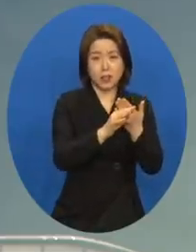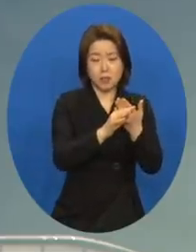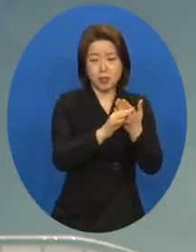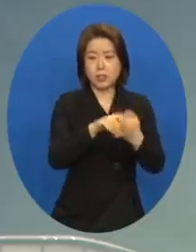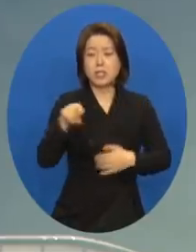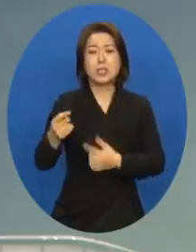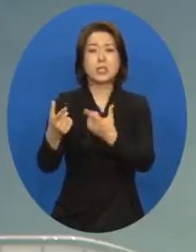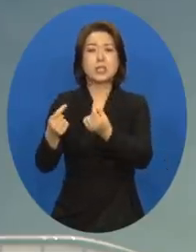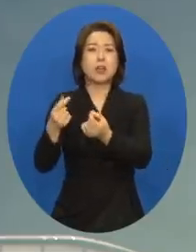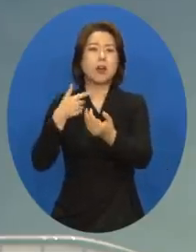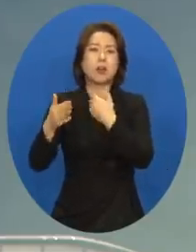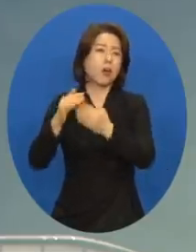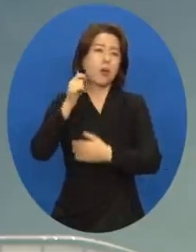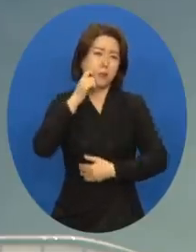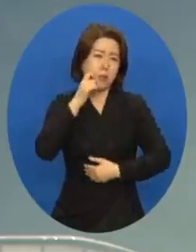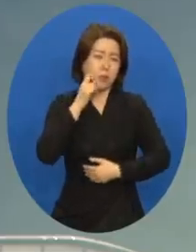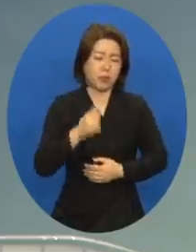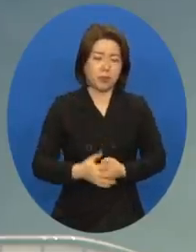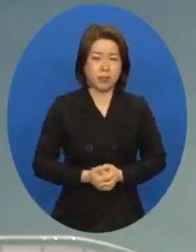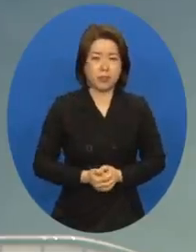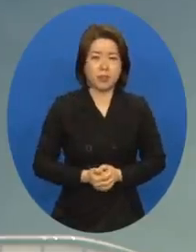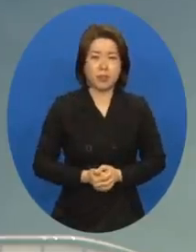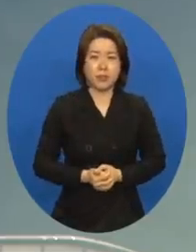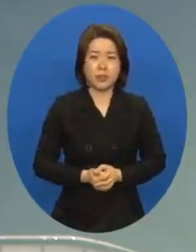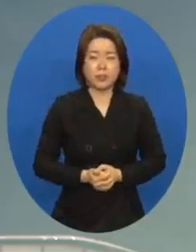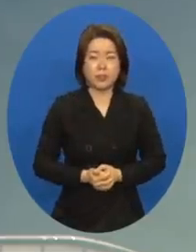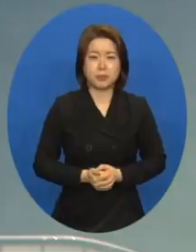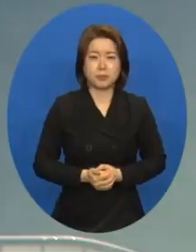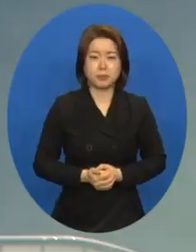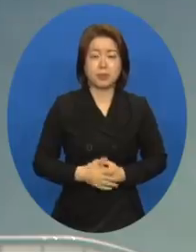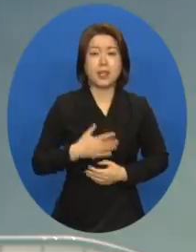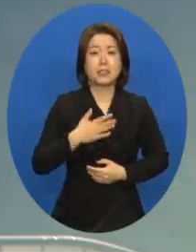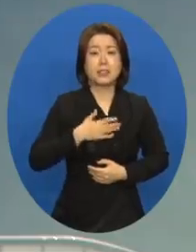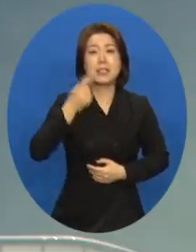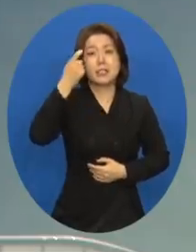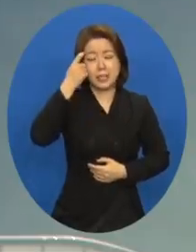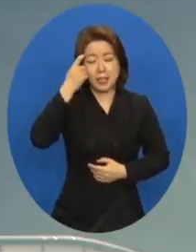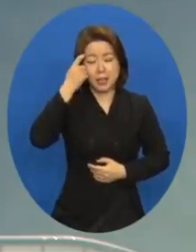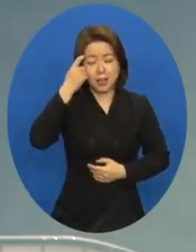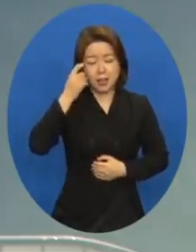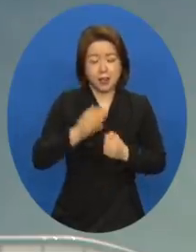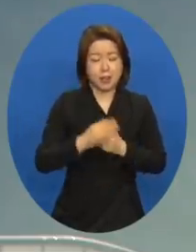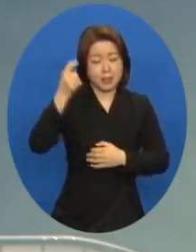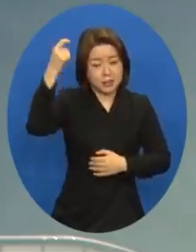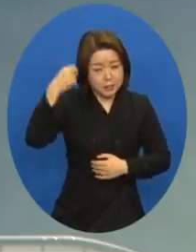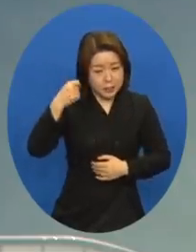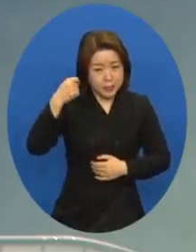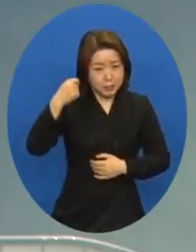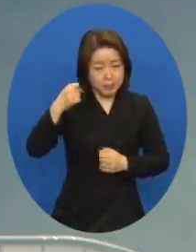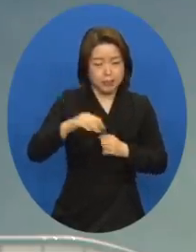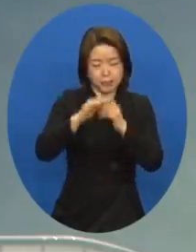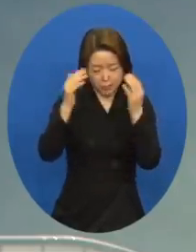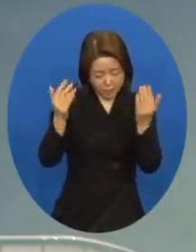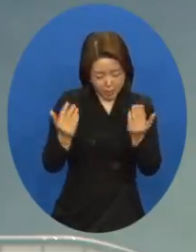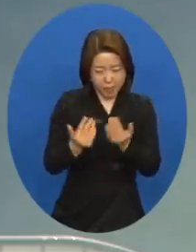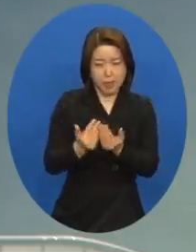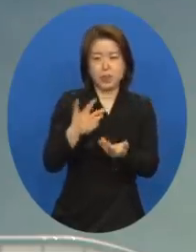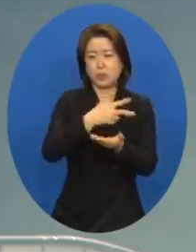이런 일을 경험하지 못했겠지요. 제 판단과 생각, 느낌을 주님 앞에